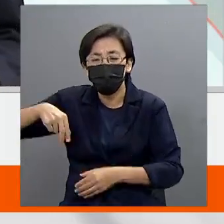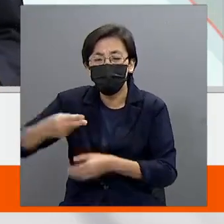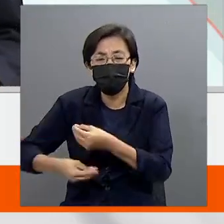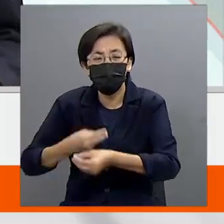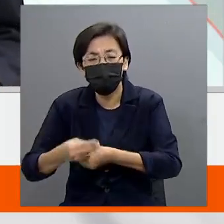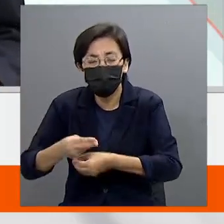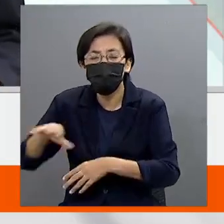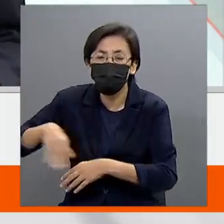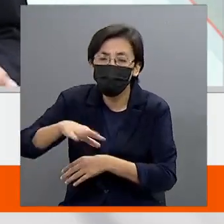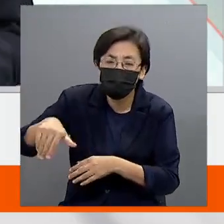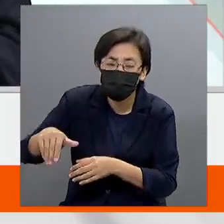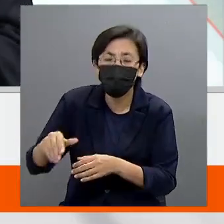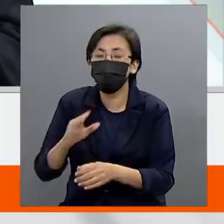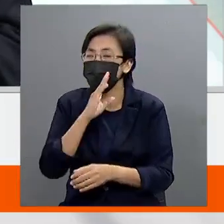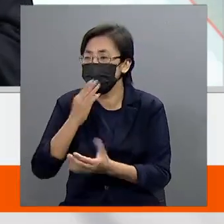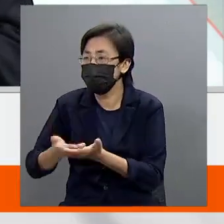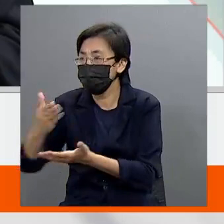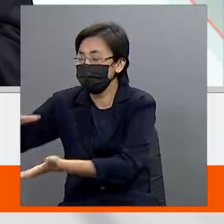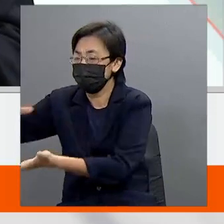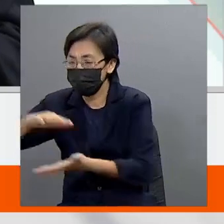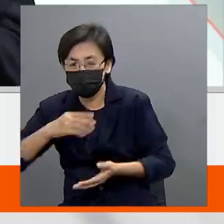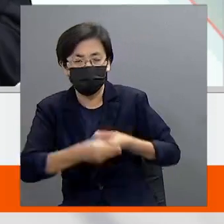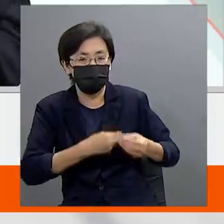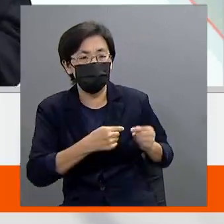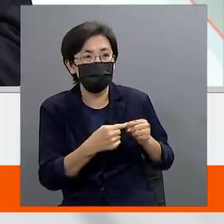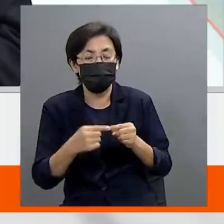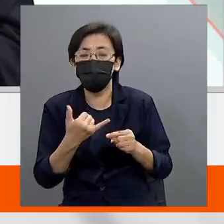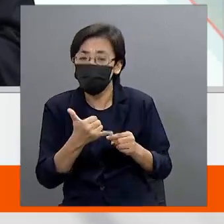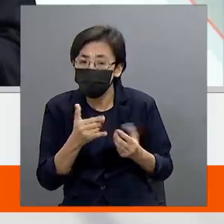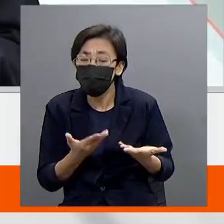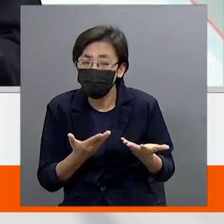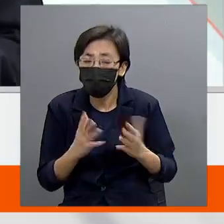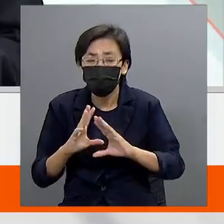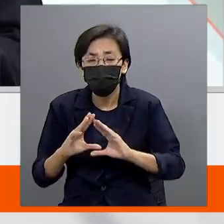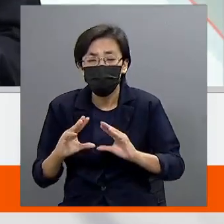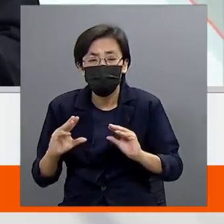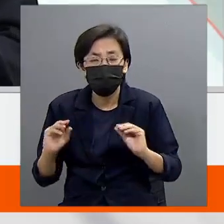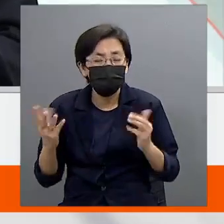ที่รับซื้อมาอีกหน่อยเขาอาจจะต้องสูญหายไปมันจะมีวิธีการไหนในการช่